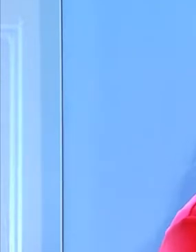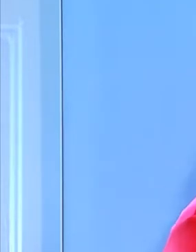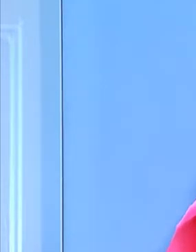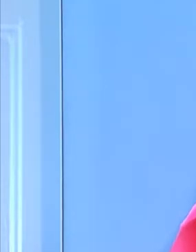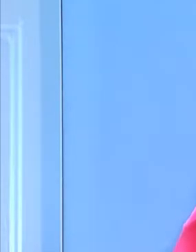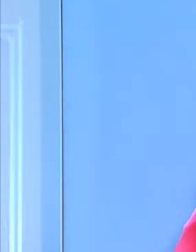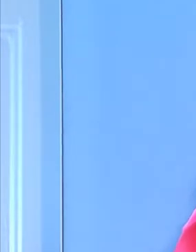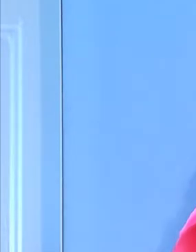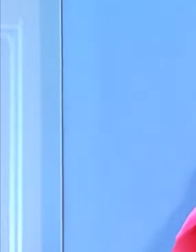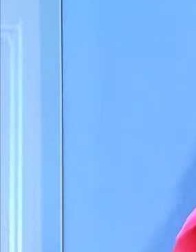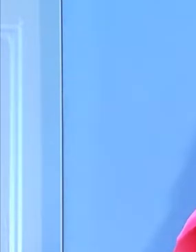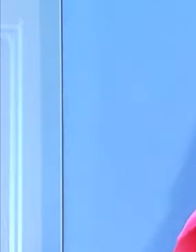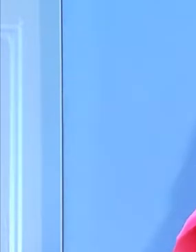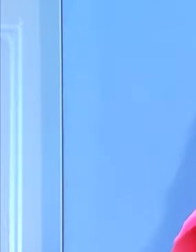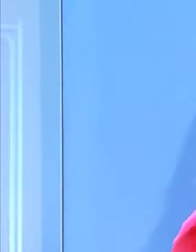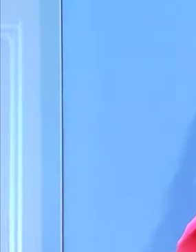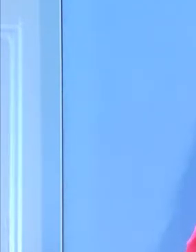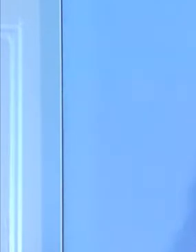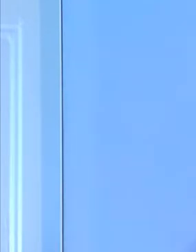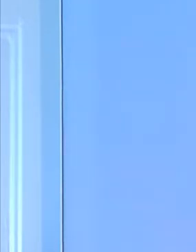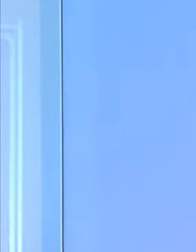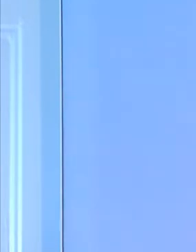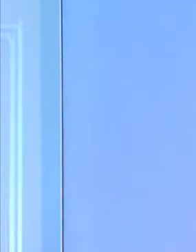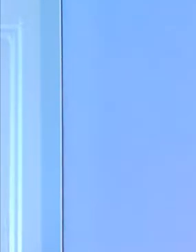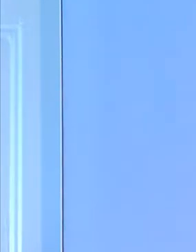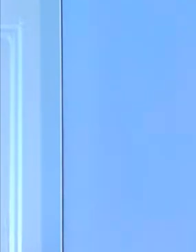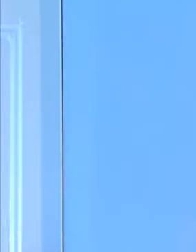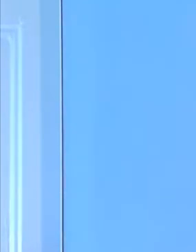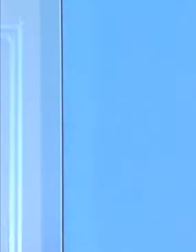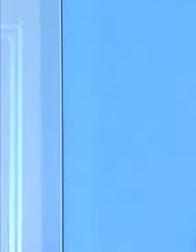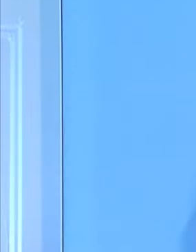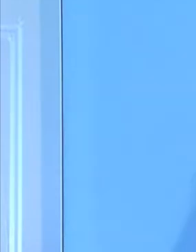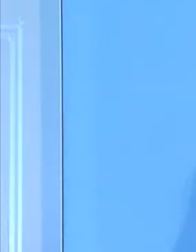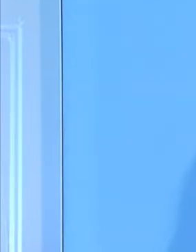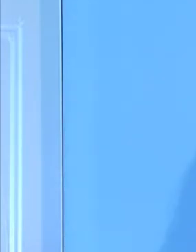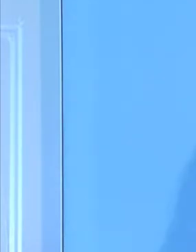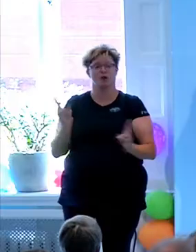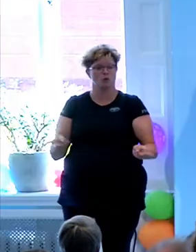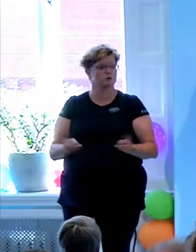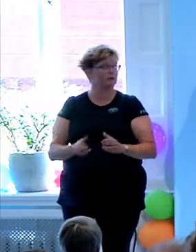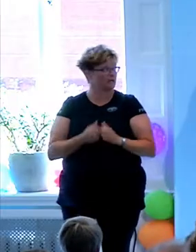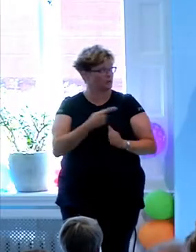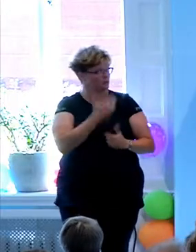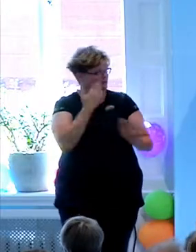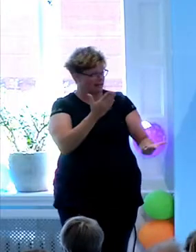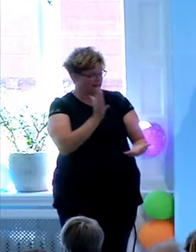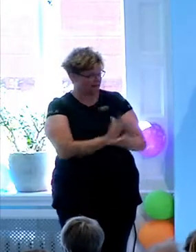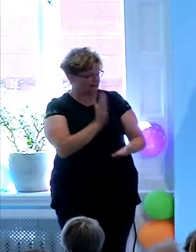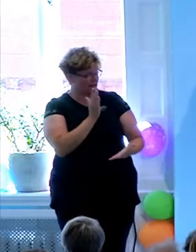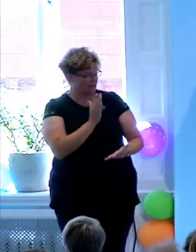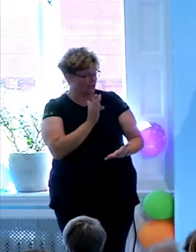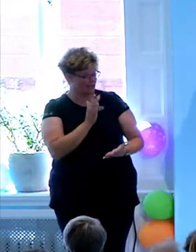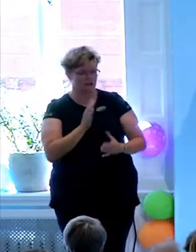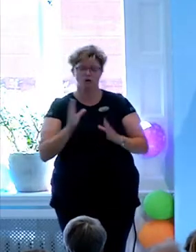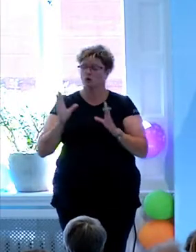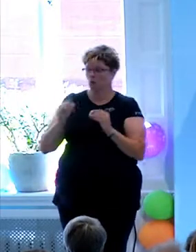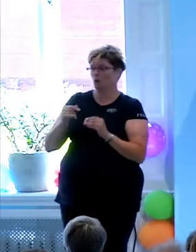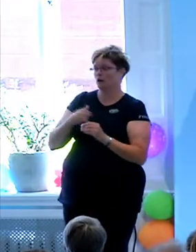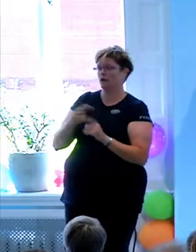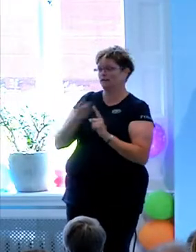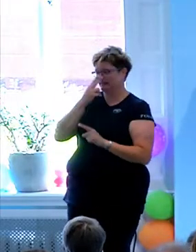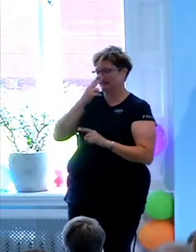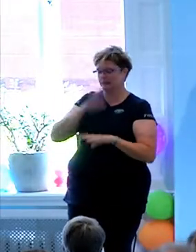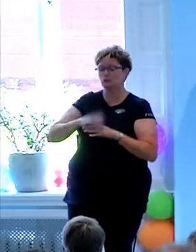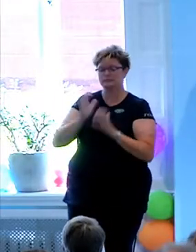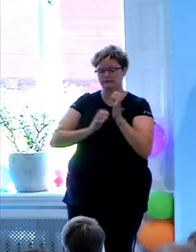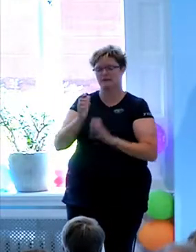här, det kanske ser ut lite så hos oss i alla fall. Och jag skulle kunna tro att kanske görs hos andra mer. Ja, fast du vet inte. Det är mer vi börjar ju titta på de här siffrorna, så